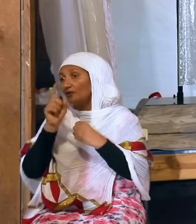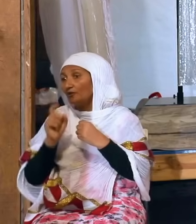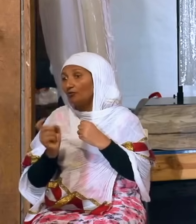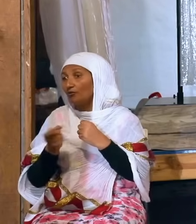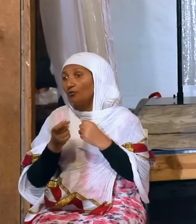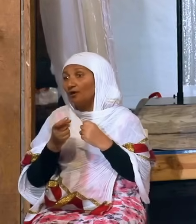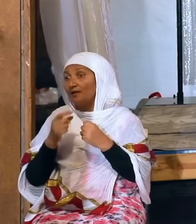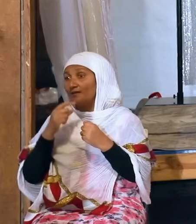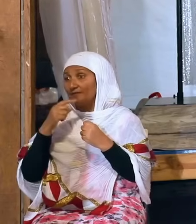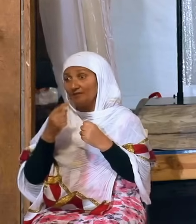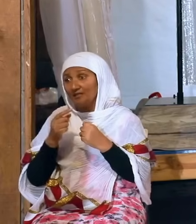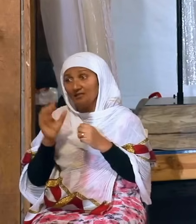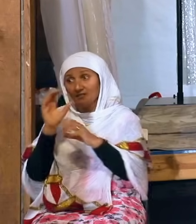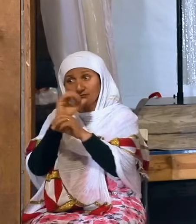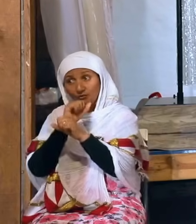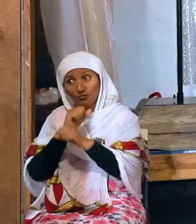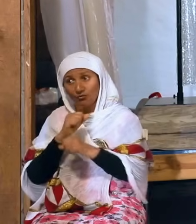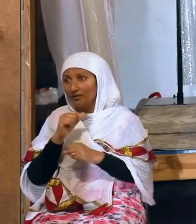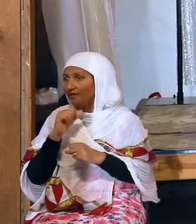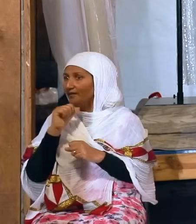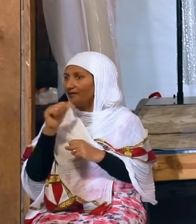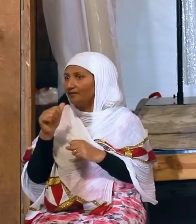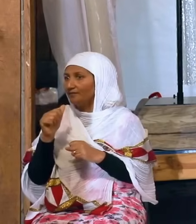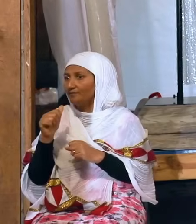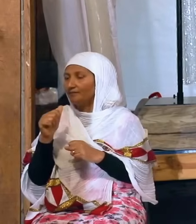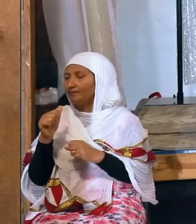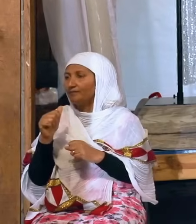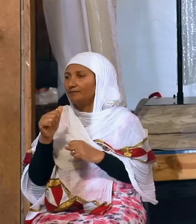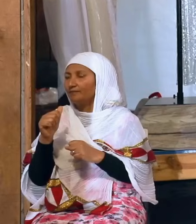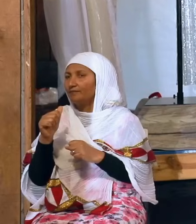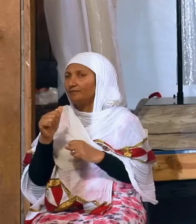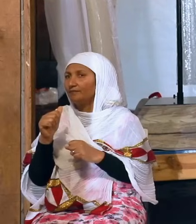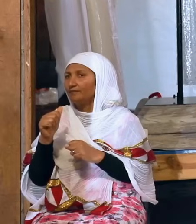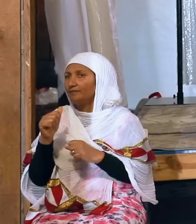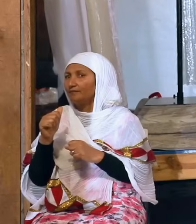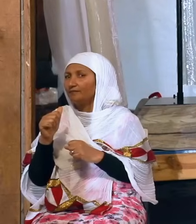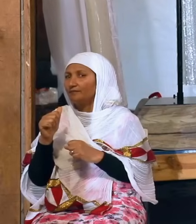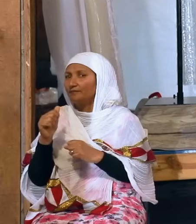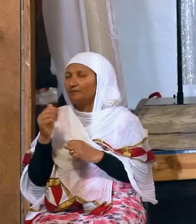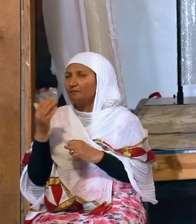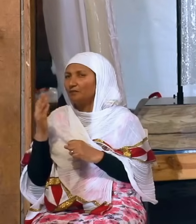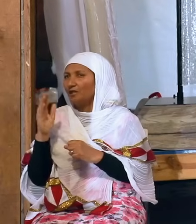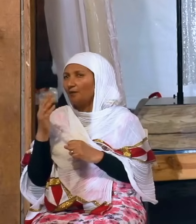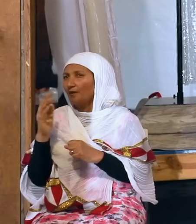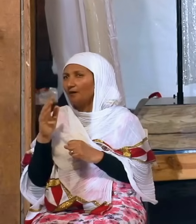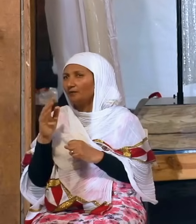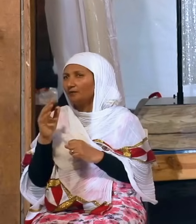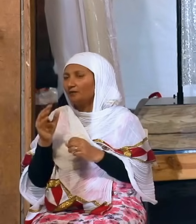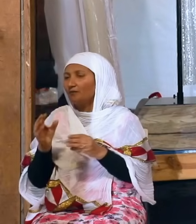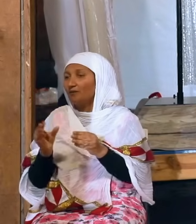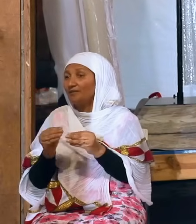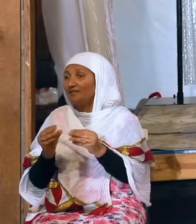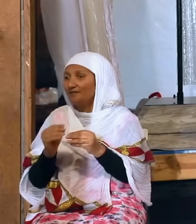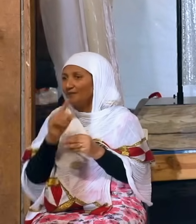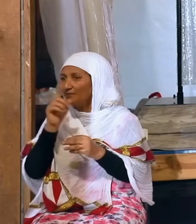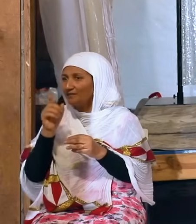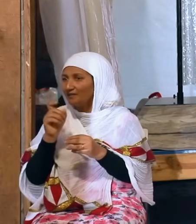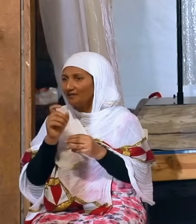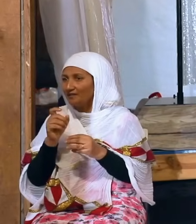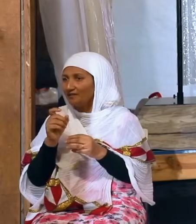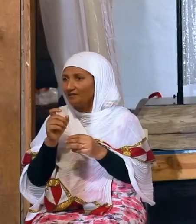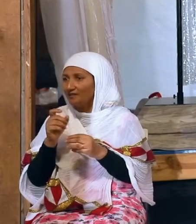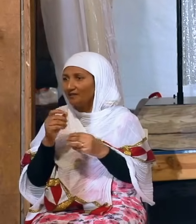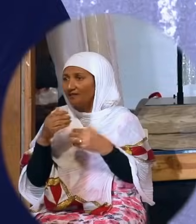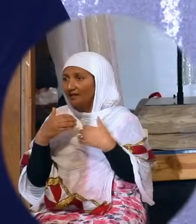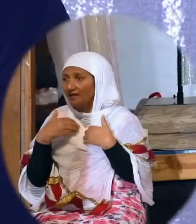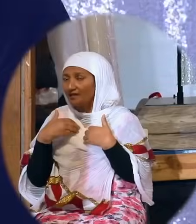ብዙም የለኝም። አላውቅም ምን ያህል ሰው በዚህ ይቸገራል የሚለው። ምናልባት ለቤተሰብ ለሚጠይቅ ለማስተማር ከሆነ